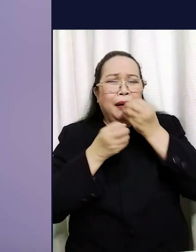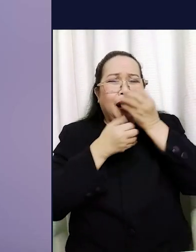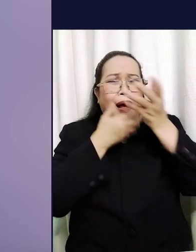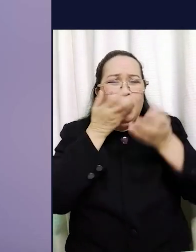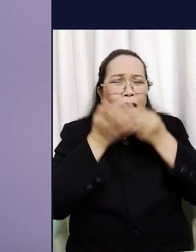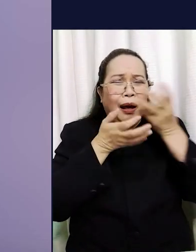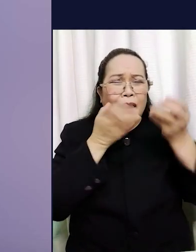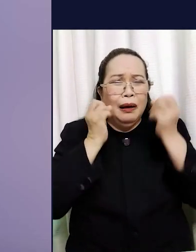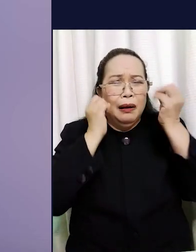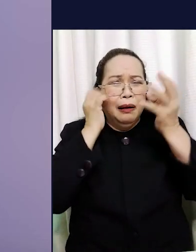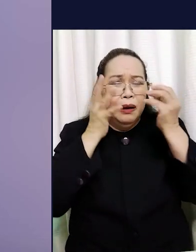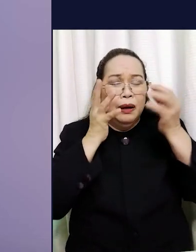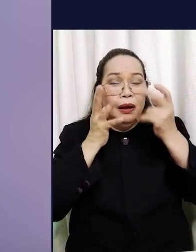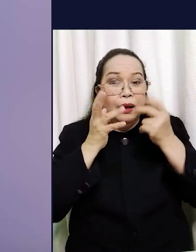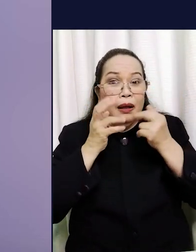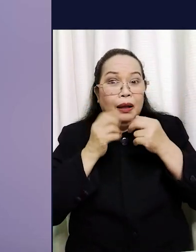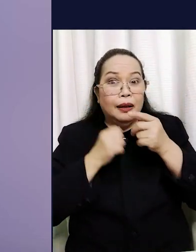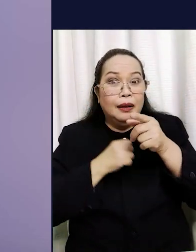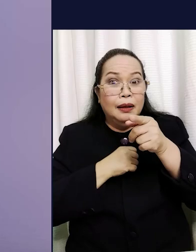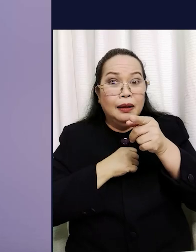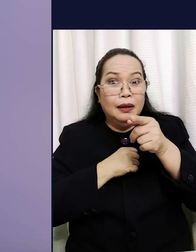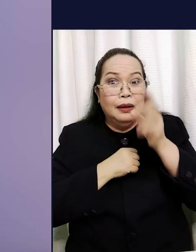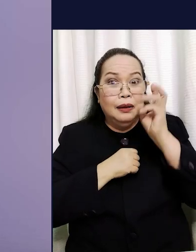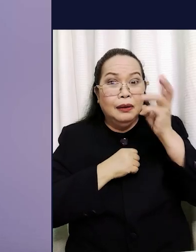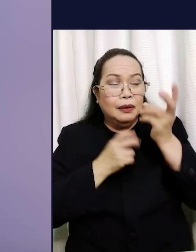to a person whose heart is aching.